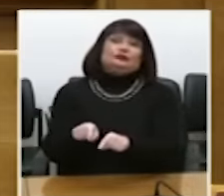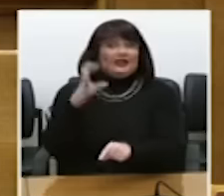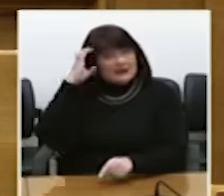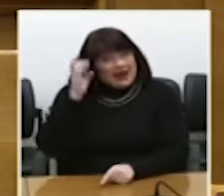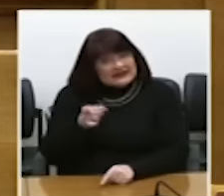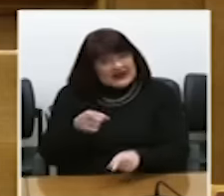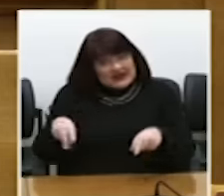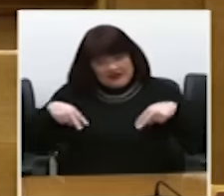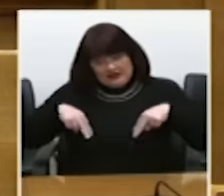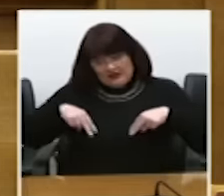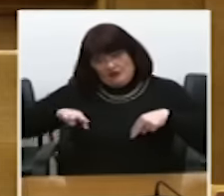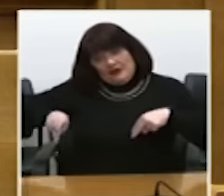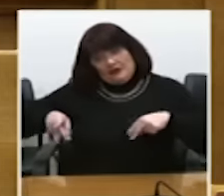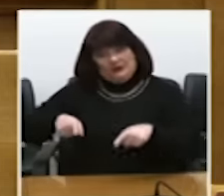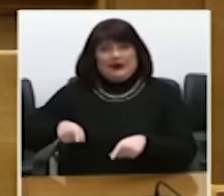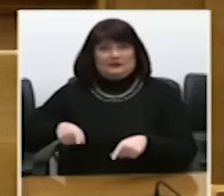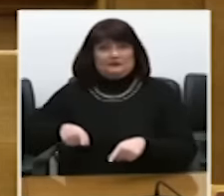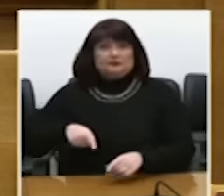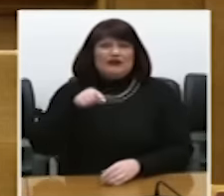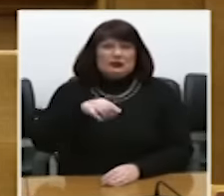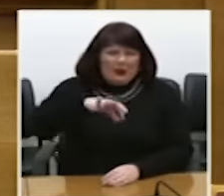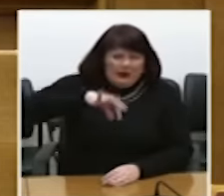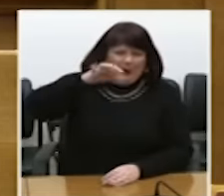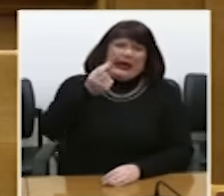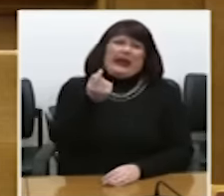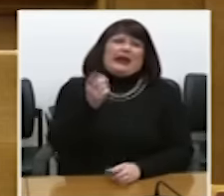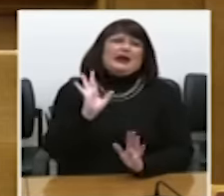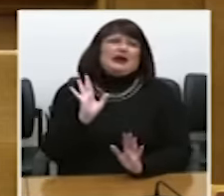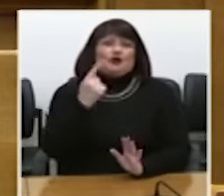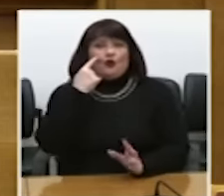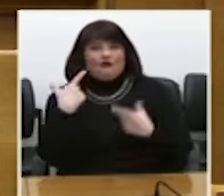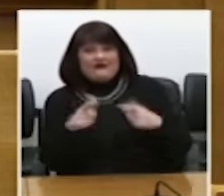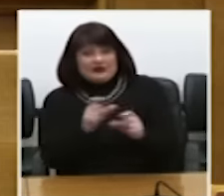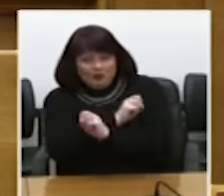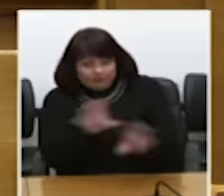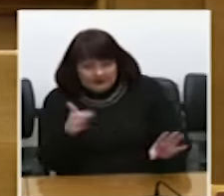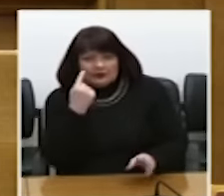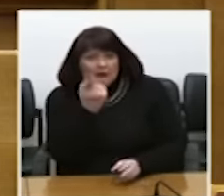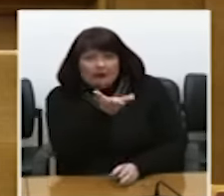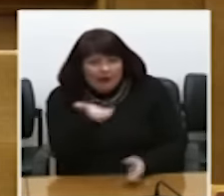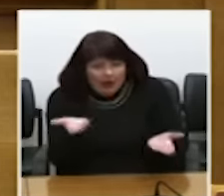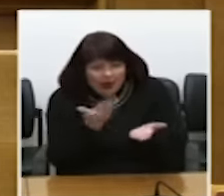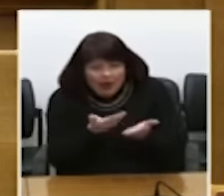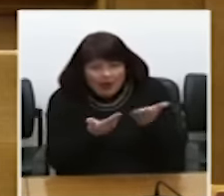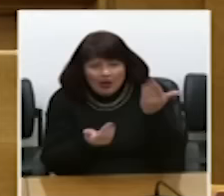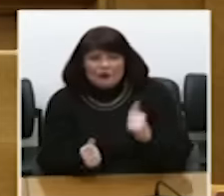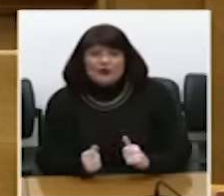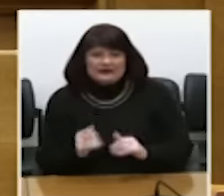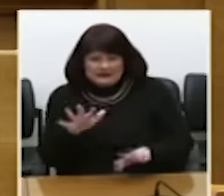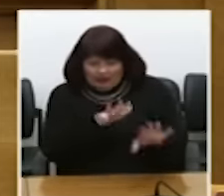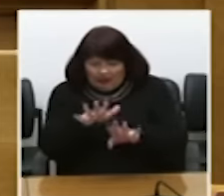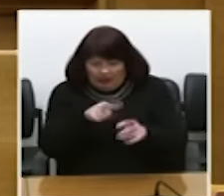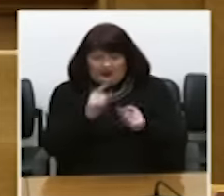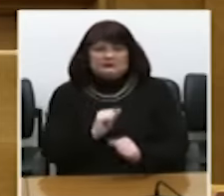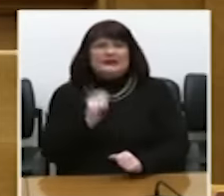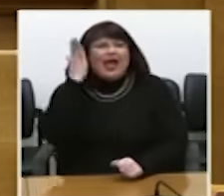σταγόνα στον ωκεανό που έτυχε να καταγραφεί σε αυτό το βίντεο και να δημοσιοποιηθεί. Όλοι ξέρουμε τι συμβαίνει κάθε